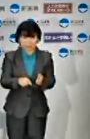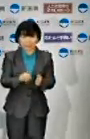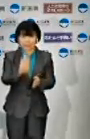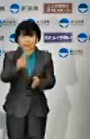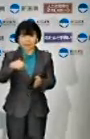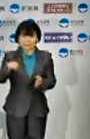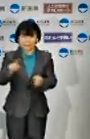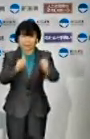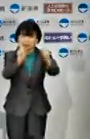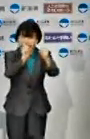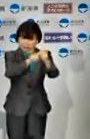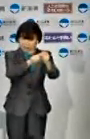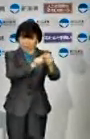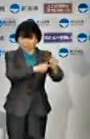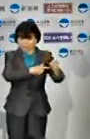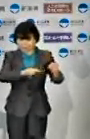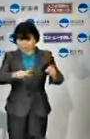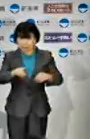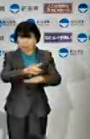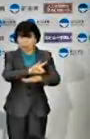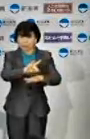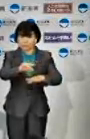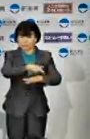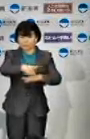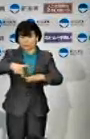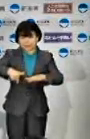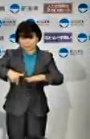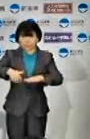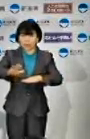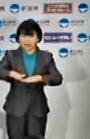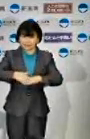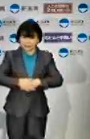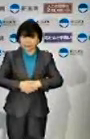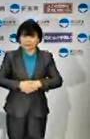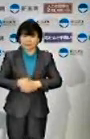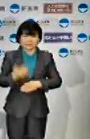トを始めてきておりますが、先般は